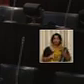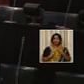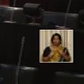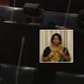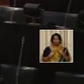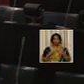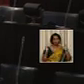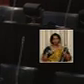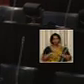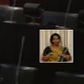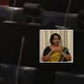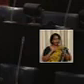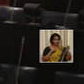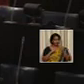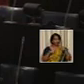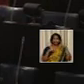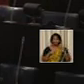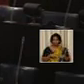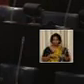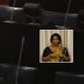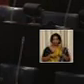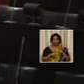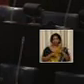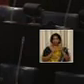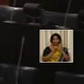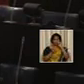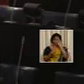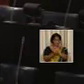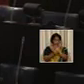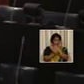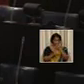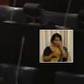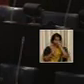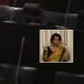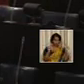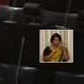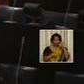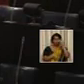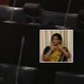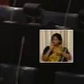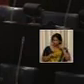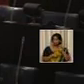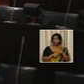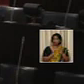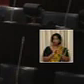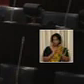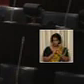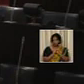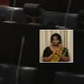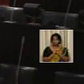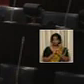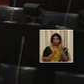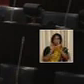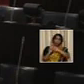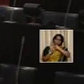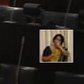සීමා සහිත කාලයකට විතර දැනට සේෆ් හවුස් වල ඉන්න අනීතිකව ගියපු නීති විරෝධීව ගියපු එහෙම අනාථ වෙච්ච අයගේ ඒ මුදල්